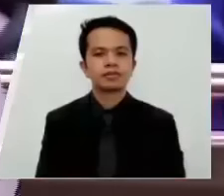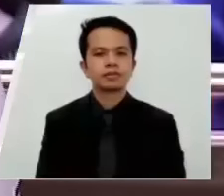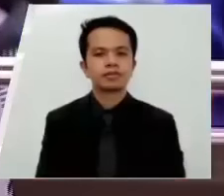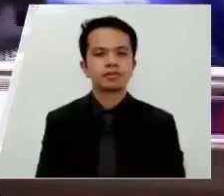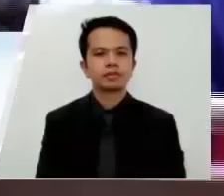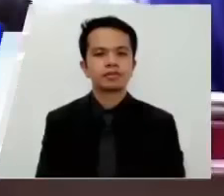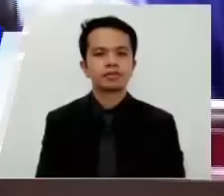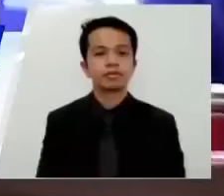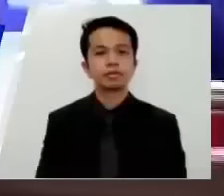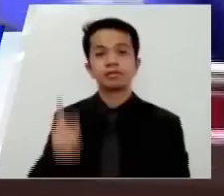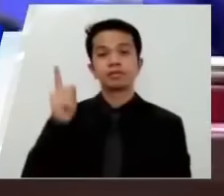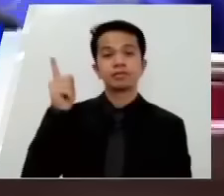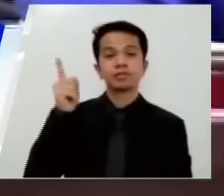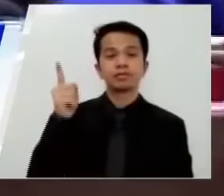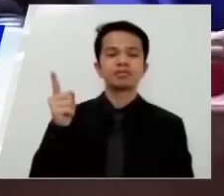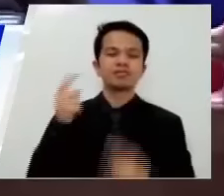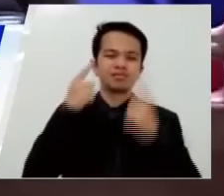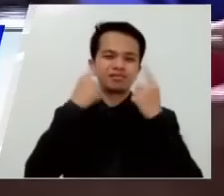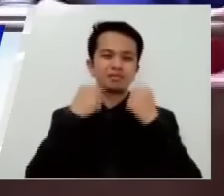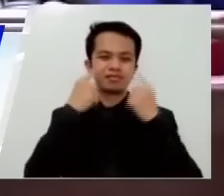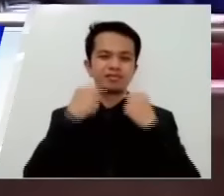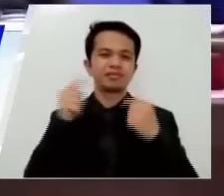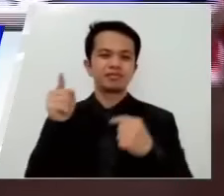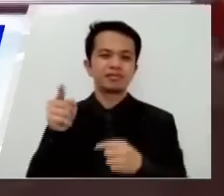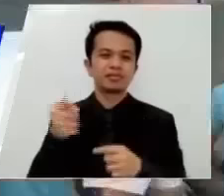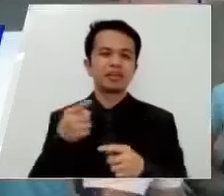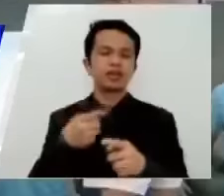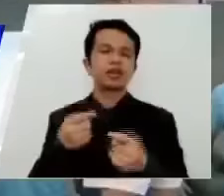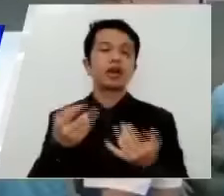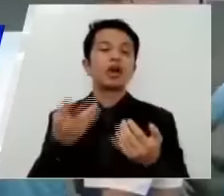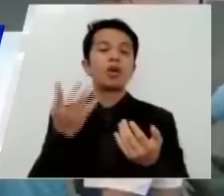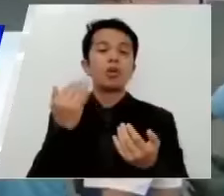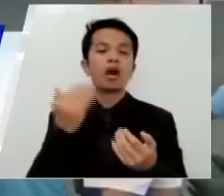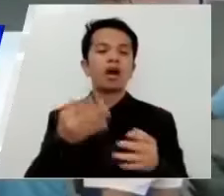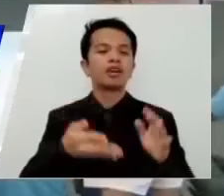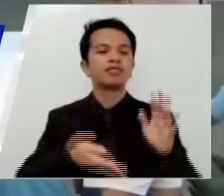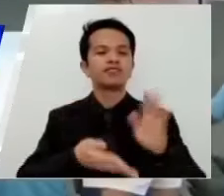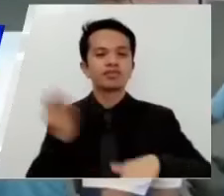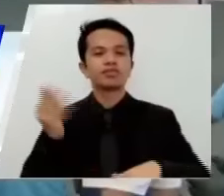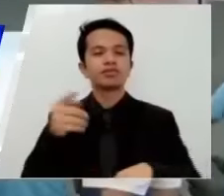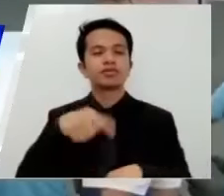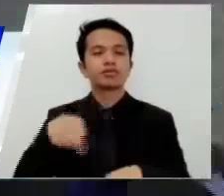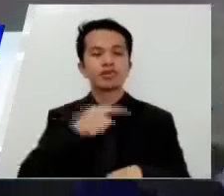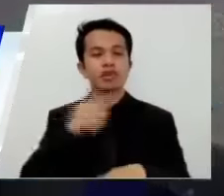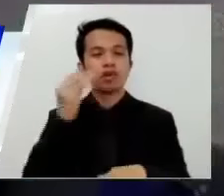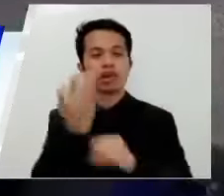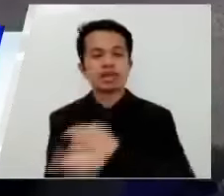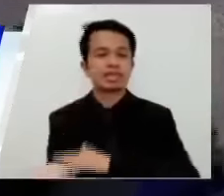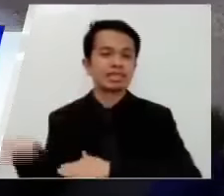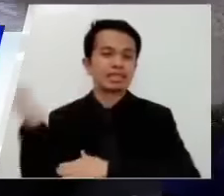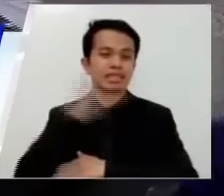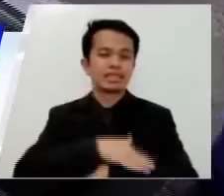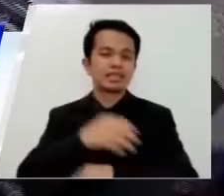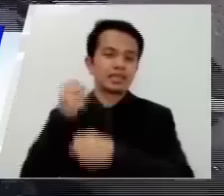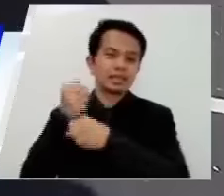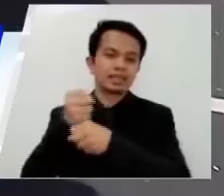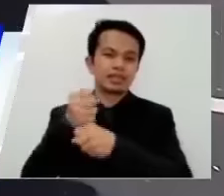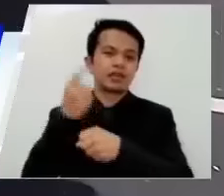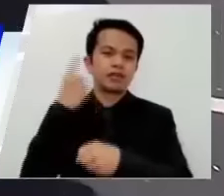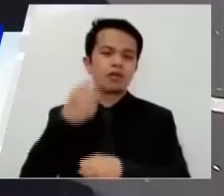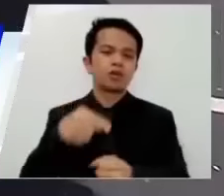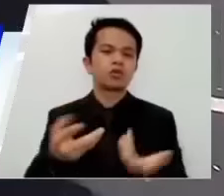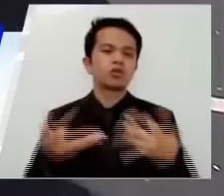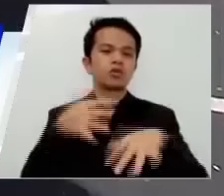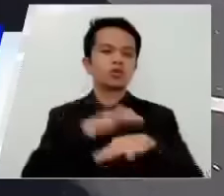Naluha na lamang ang ilang nakirali ng policing sa Welcome Rotunda kung saan magdamagan sila ng protesta kontra sa konsolidasyon ng